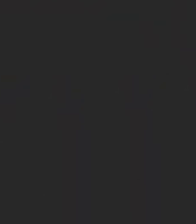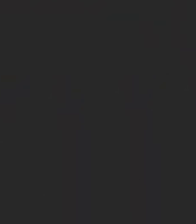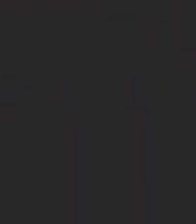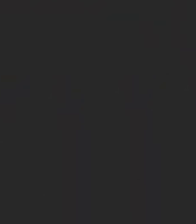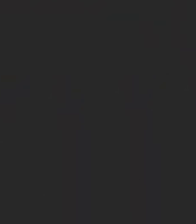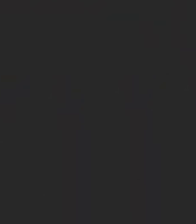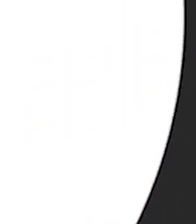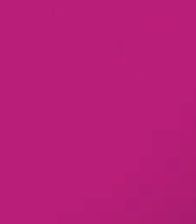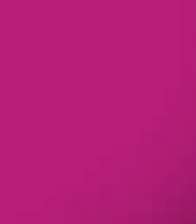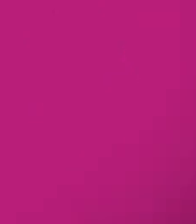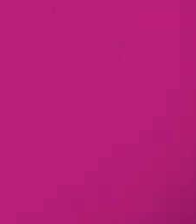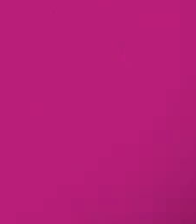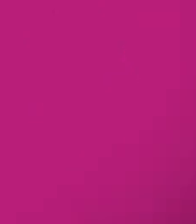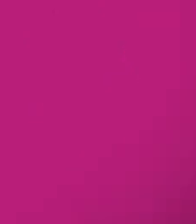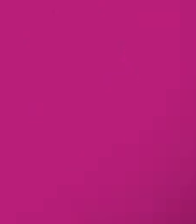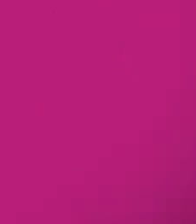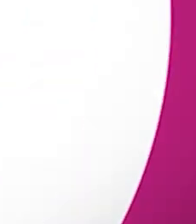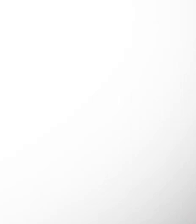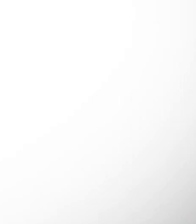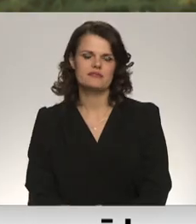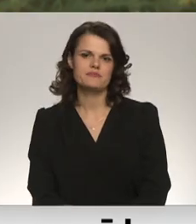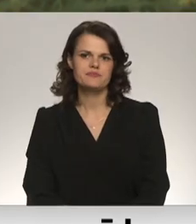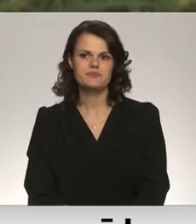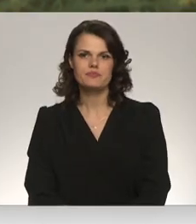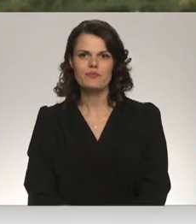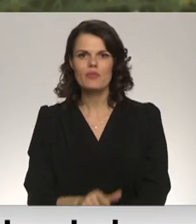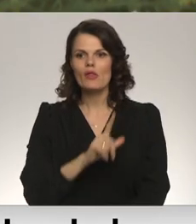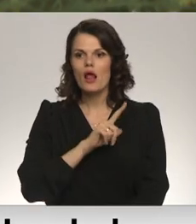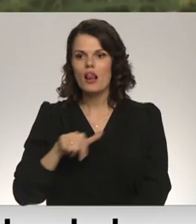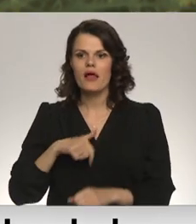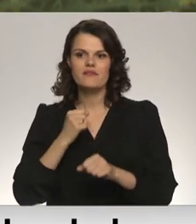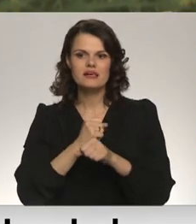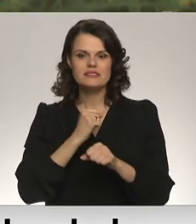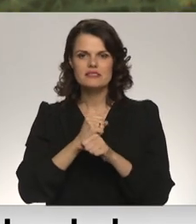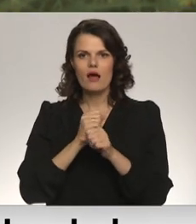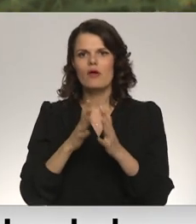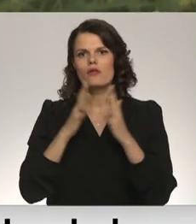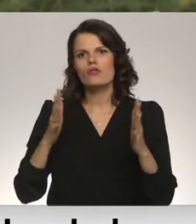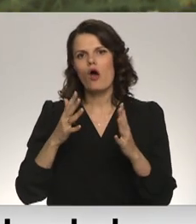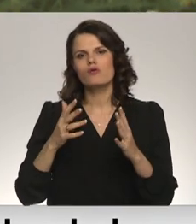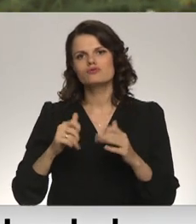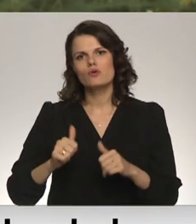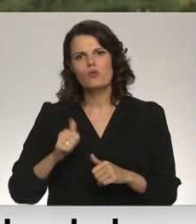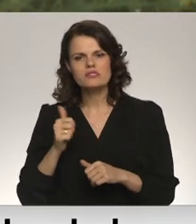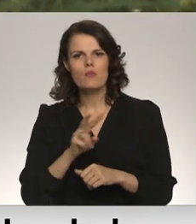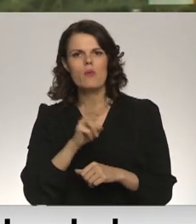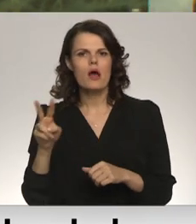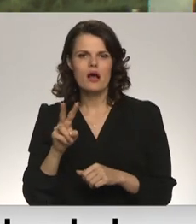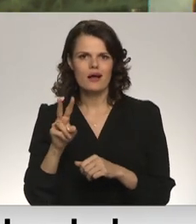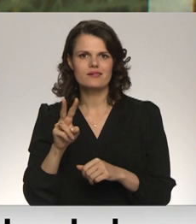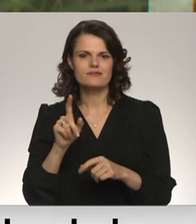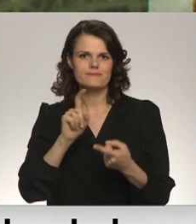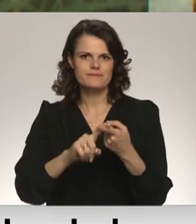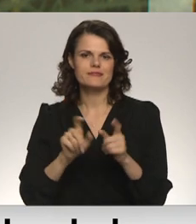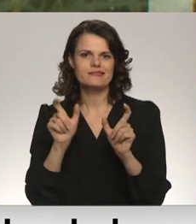Re, viss ēters ir te! Latvijā darbojas vairāki uzņēmumi, kas pakļauti sankcijām pret Krieviju. To